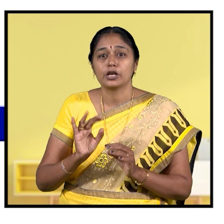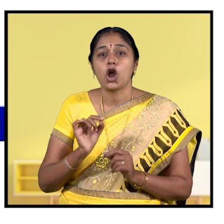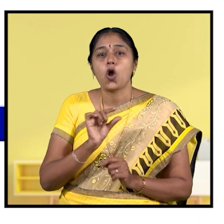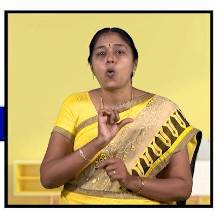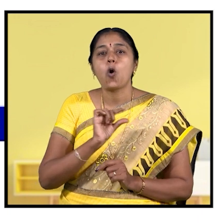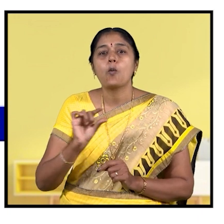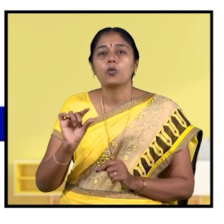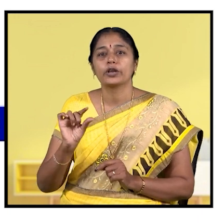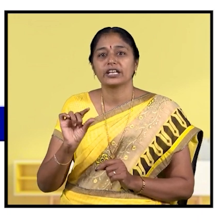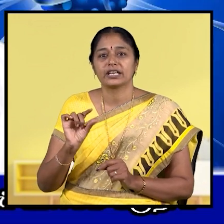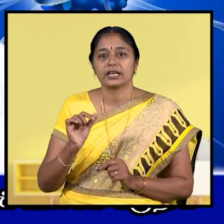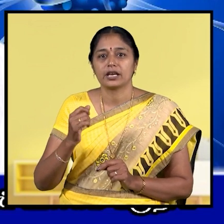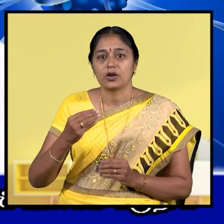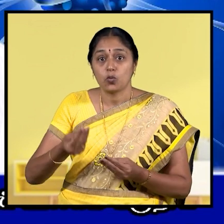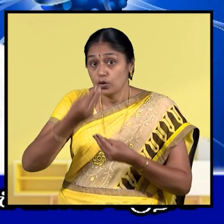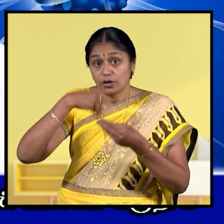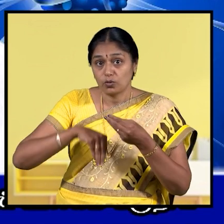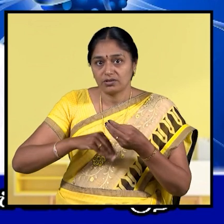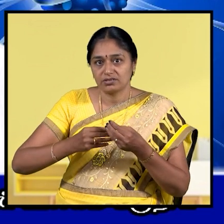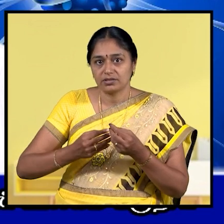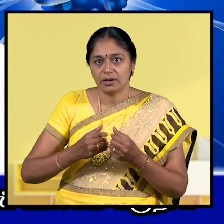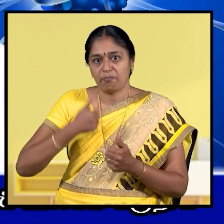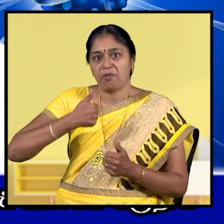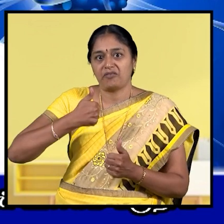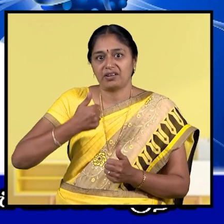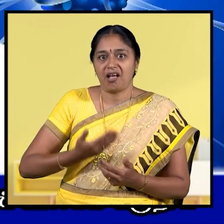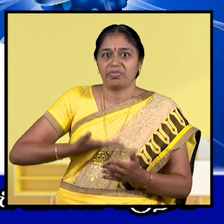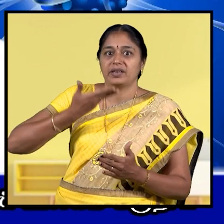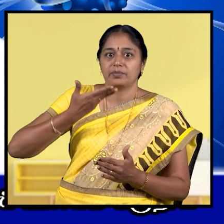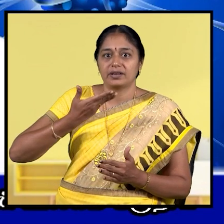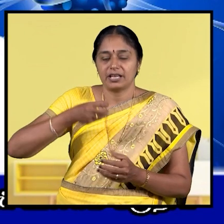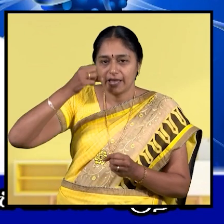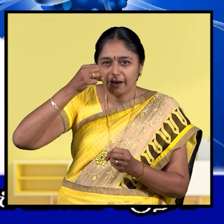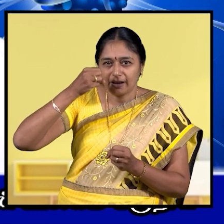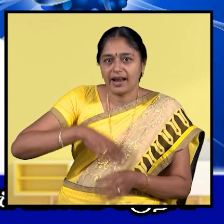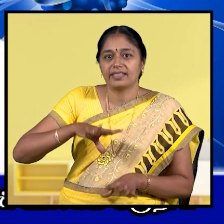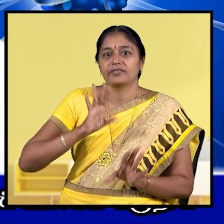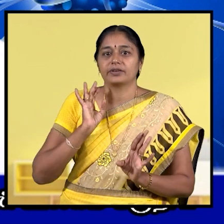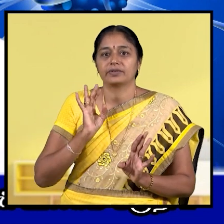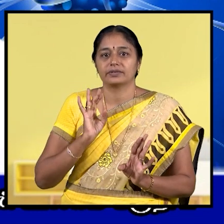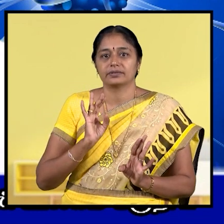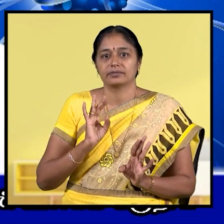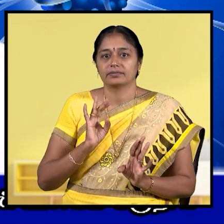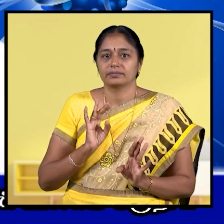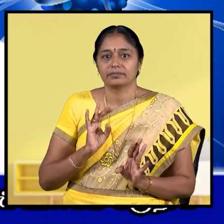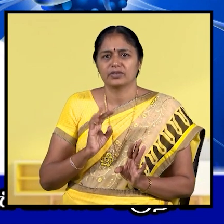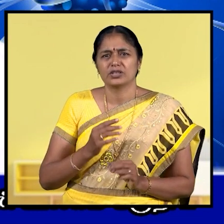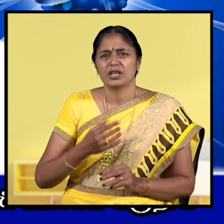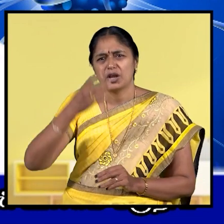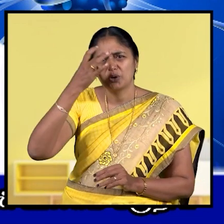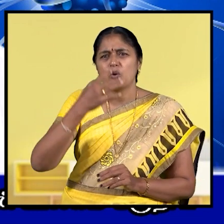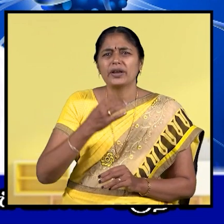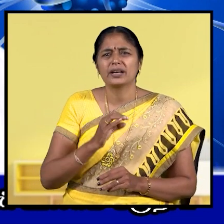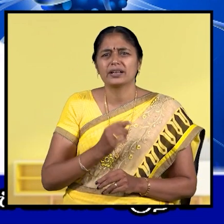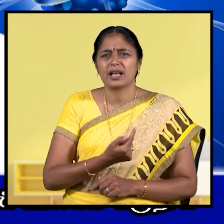ஓம்புயிரியை வலுவேற்றக்கூடிய ஒரு நிகழ்ச்சி. அதான் உள்ளே நுழைஞ்சி அந்த ஓம்புயிரை வந்து இன்னும் கொஞ்சம் வலுவேற்றுது. சரி, இந்த நோய்களுக்கு வந்து நம்ம தடுப்பூசி மட்டுமே போடுறோமே, வேறு